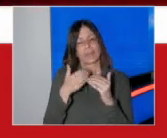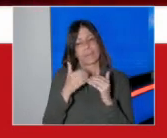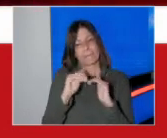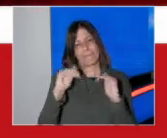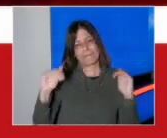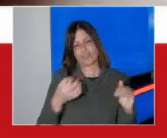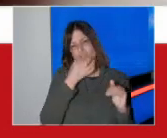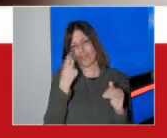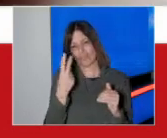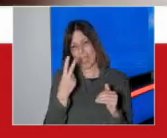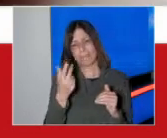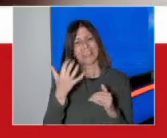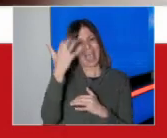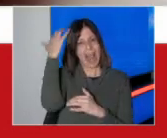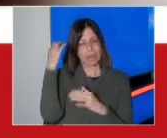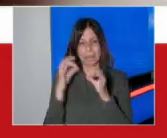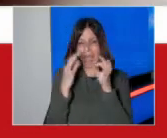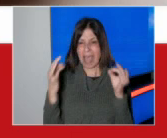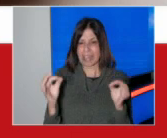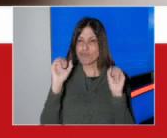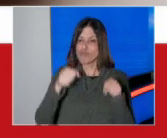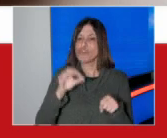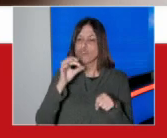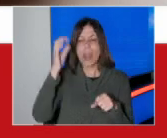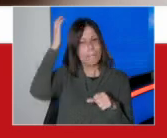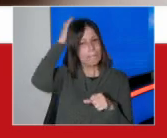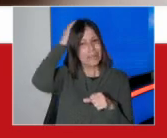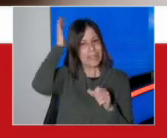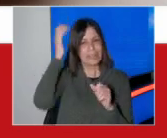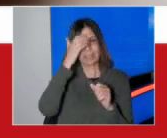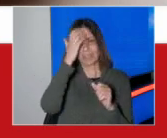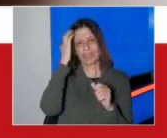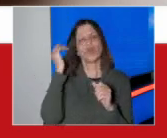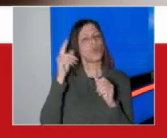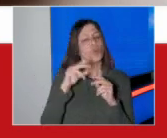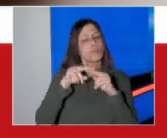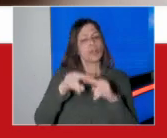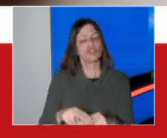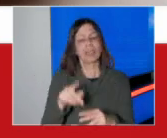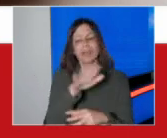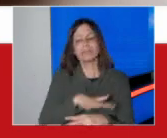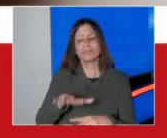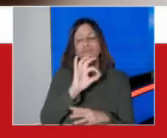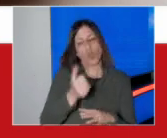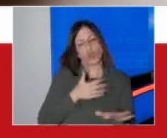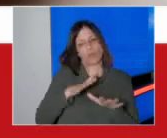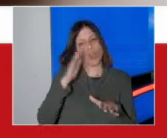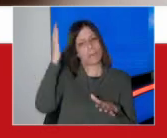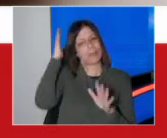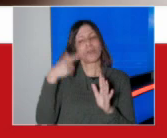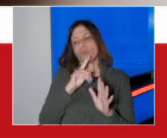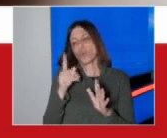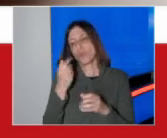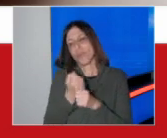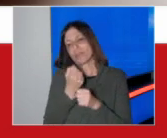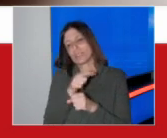שלך שתיים, כי יאיר לפיד, מרגע התחלת הכהונה של נפתלי בנט, הוא מותיר את הזירה לראש הממשלה לנפתלי בנט, הוא אומר לא להתעסק